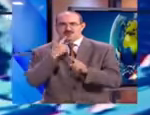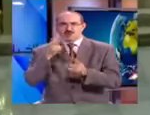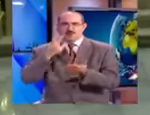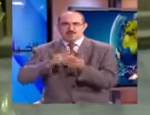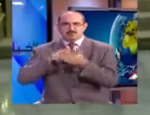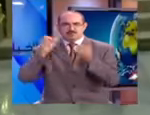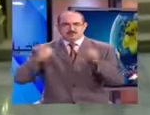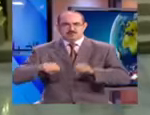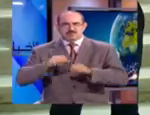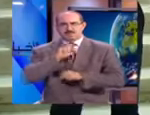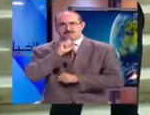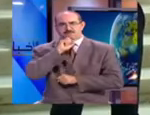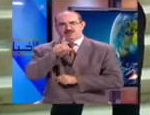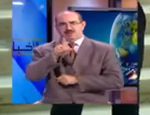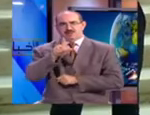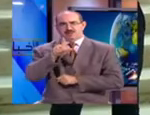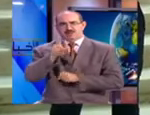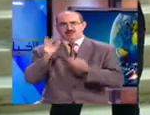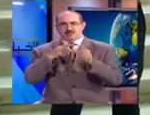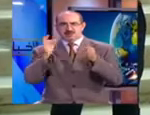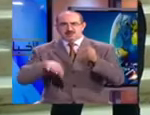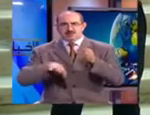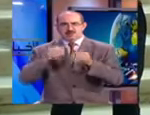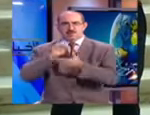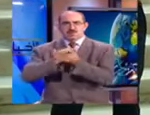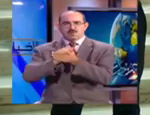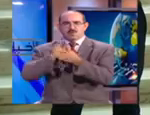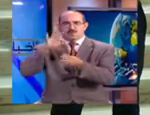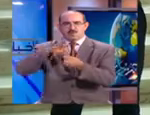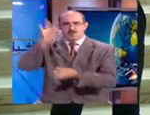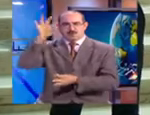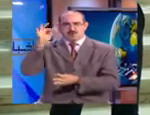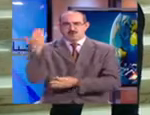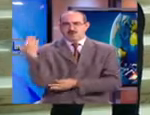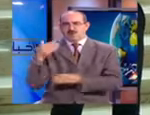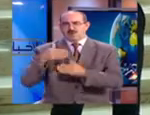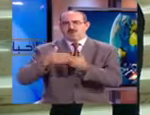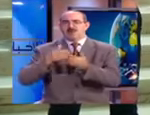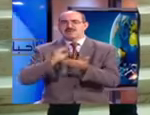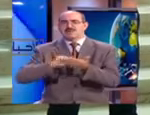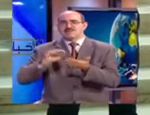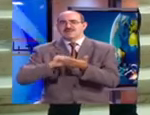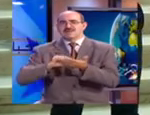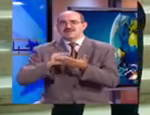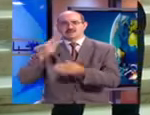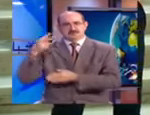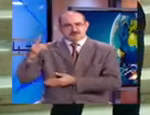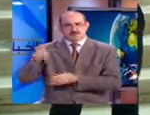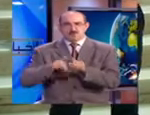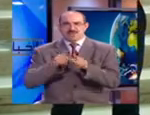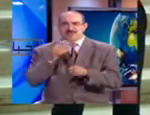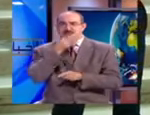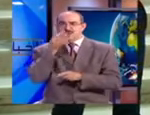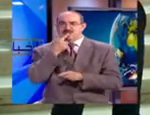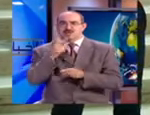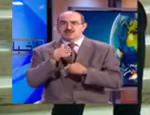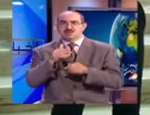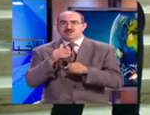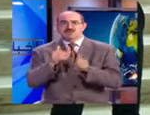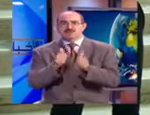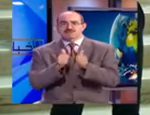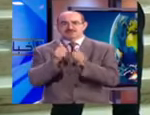مصادقتهما النهائية على نتائج انتخابات الرئاسة ضمن حدودهما الإدارية، وذلك بتأكيد تقدم